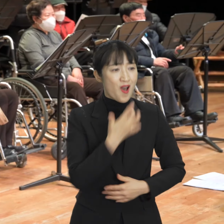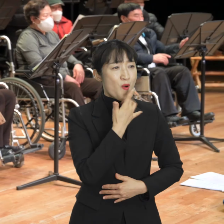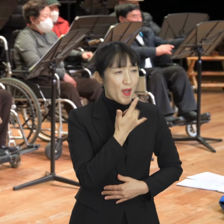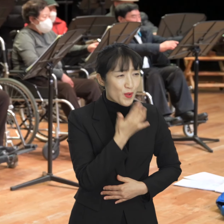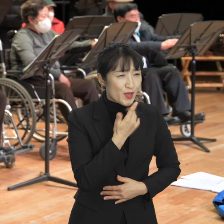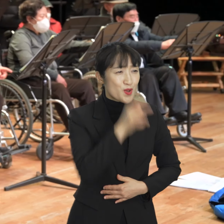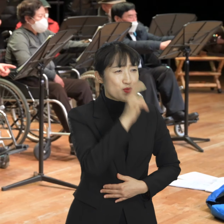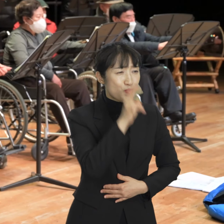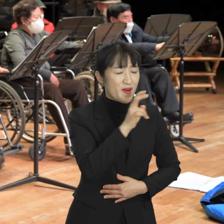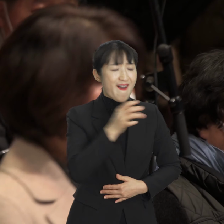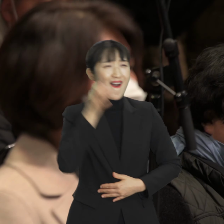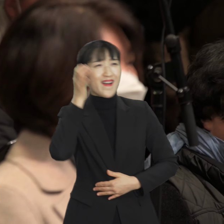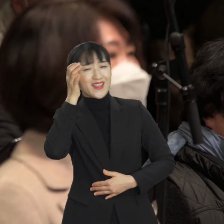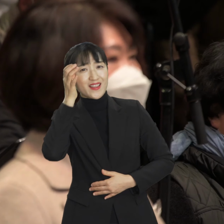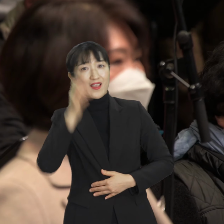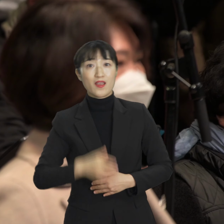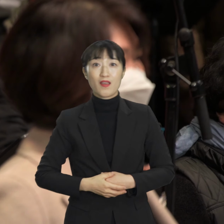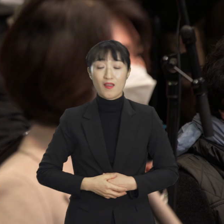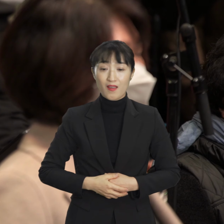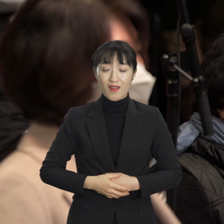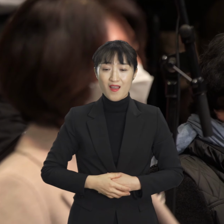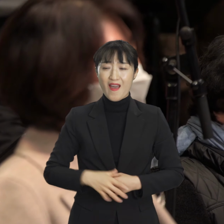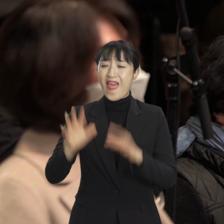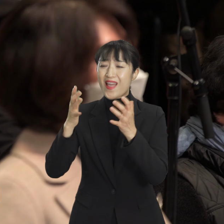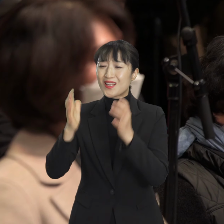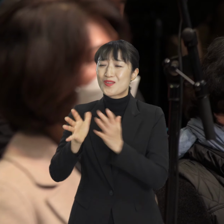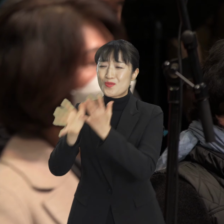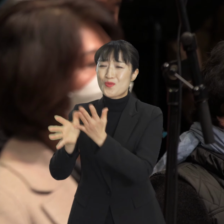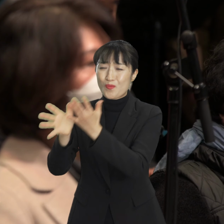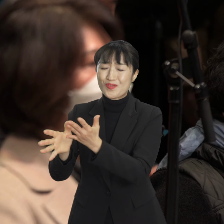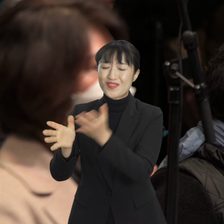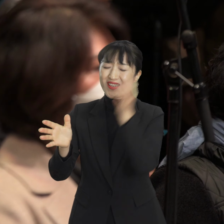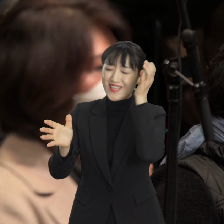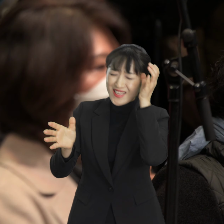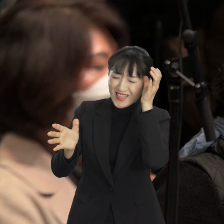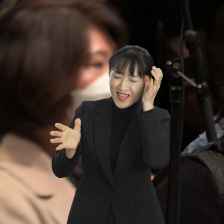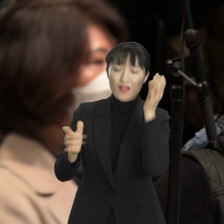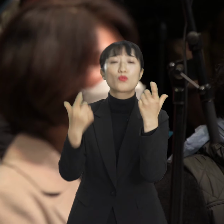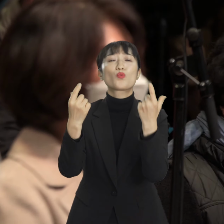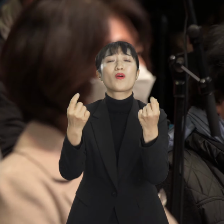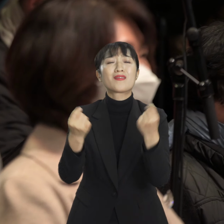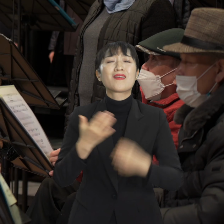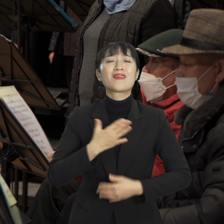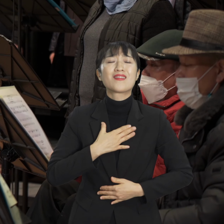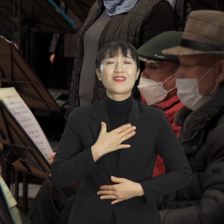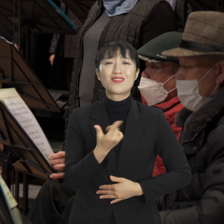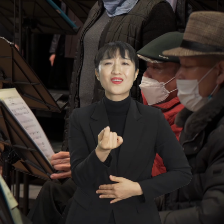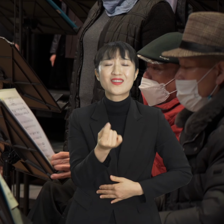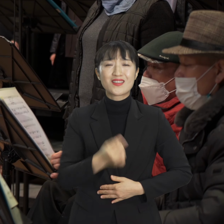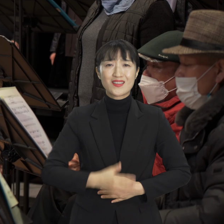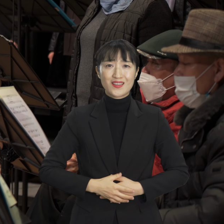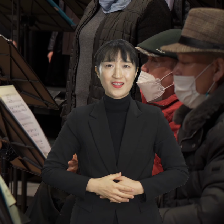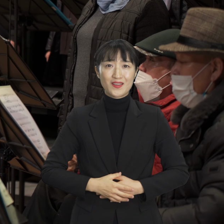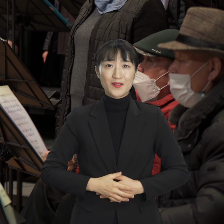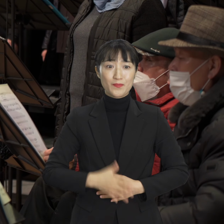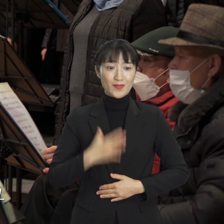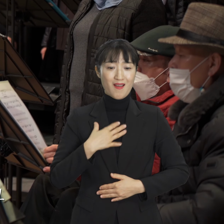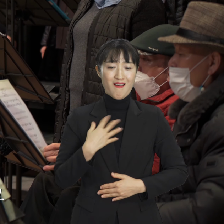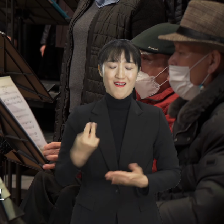그 날을 손꼽아 애들 뭐 이렇게 소풍 가면 막 손꼽아 기다렸듯이 그렇게 즐겁게 살고